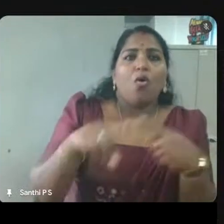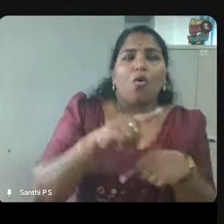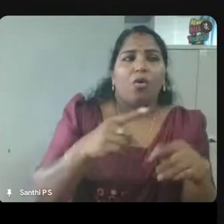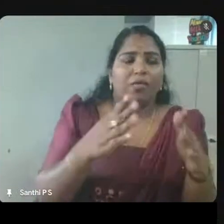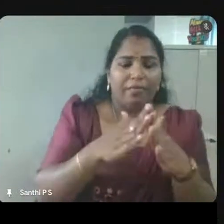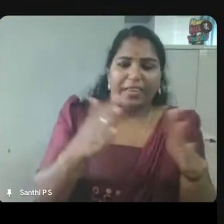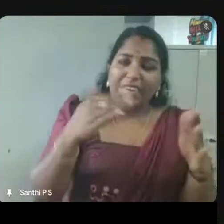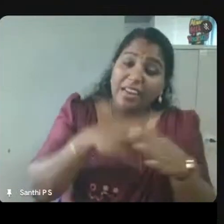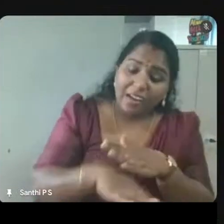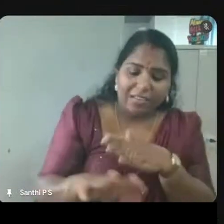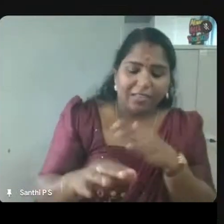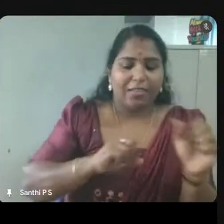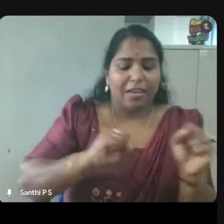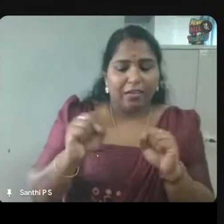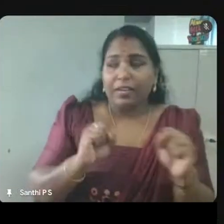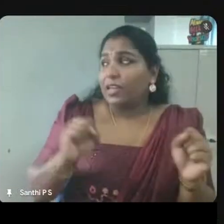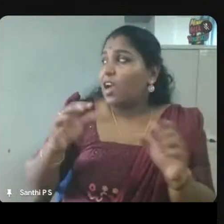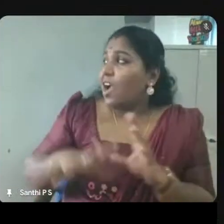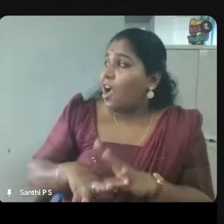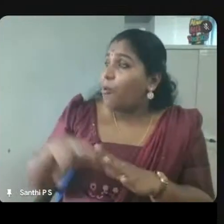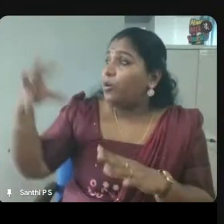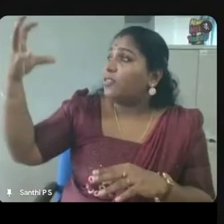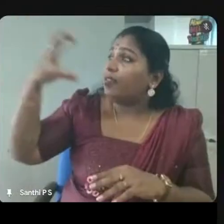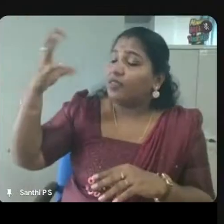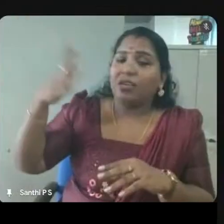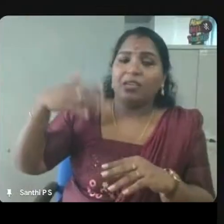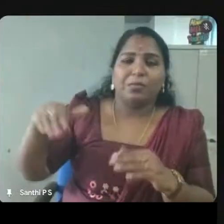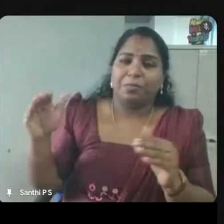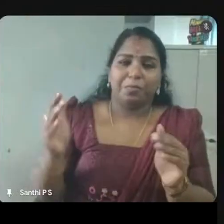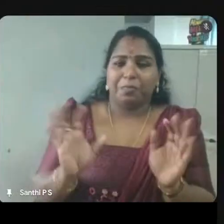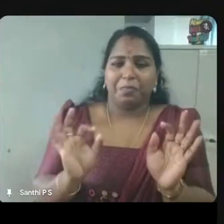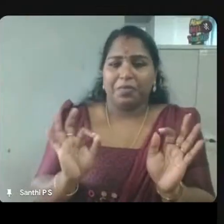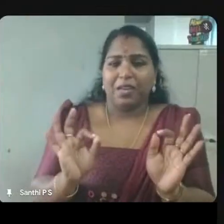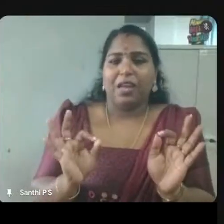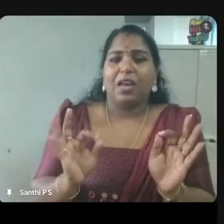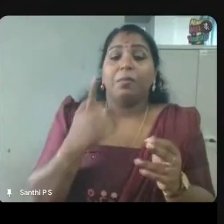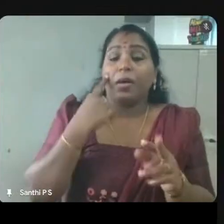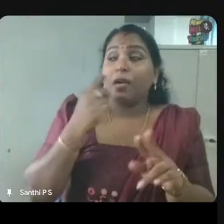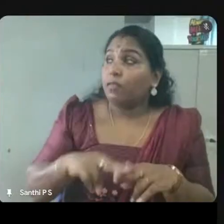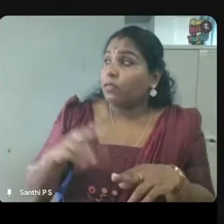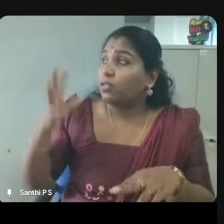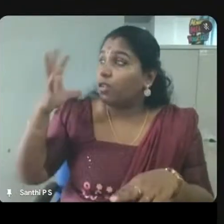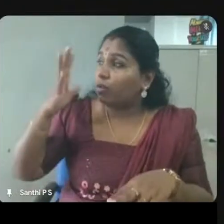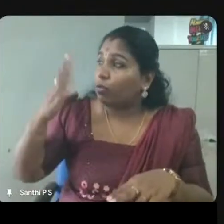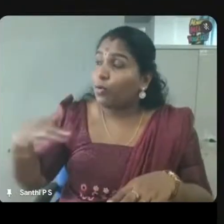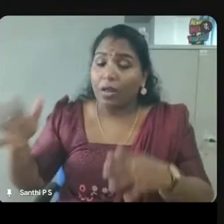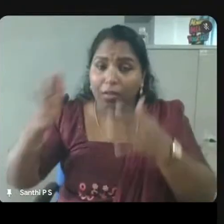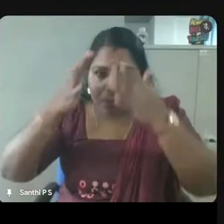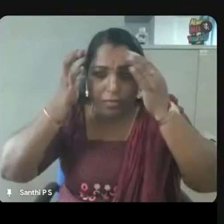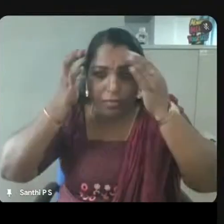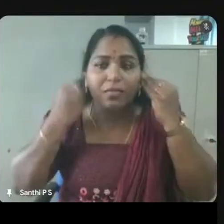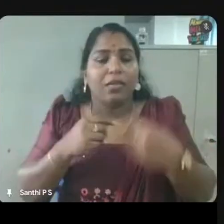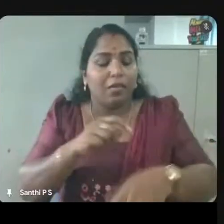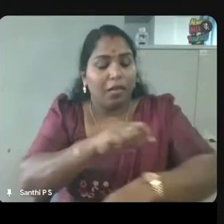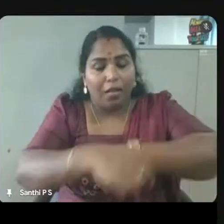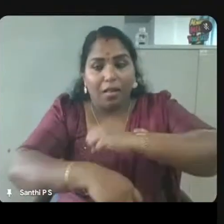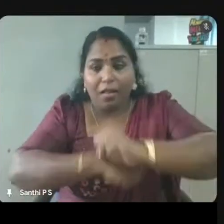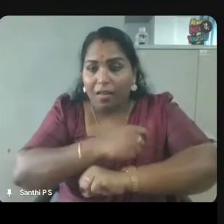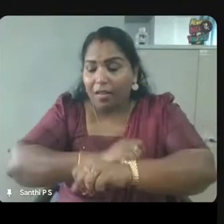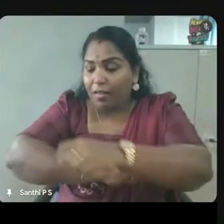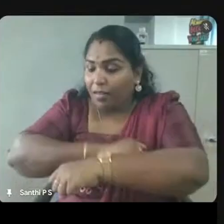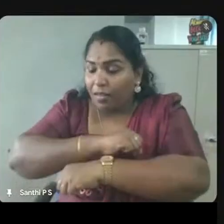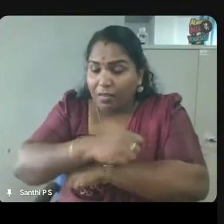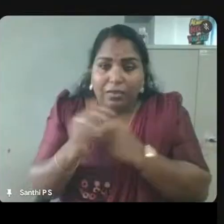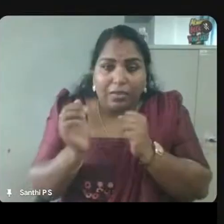എക്സ്പോഷർ. അങ്ങനെ നമ്മൾ സണ്ണിൽ പോകുന്നെങ്കിൽ തന്നെ ഫുള്ളി കവേർഡ് ആയിട്ടുള്ള ഡ്രസ്സാണ് നമ്മൾ ഇടുന്നത്. സോ നമ്മുടെ 40% ഓഫ് ദി എക്സ്പോസ്ഡ്